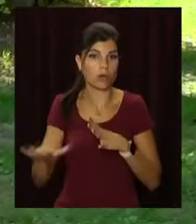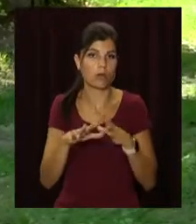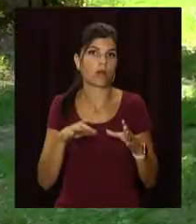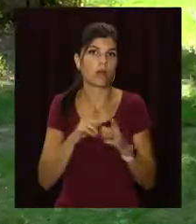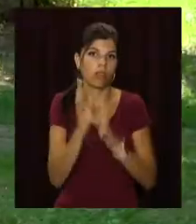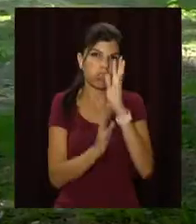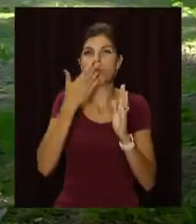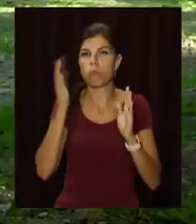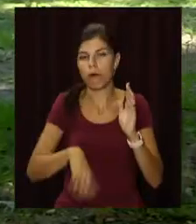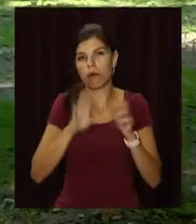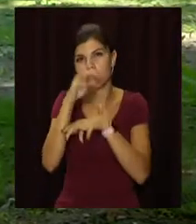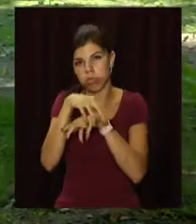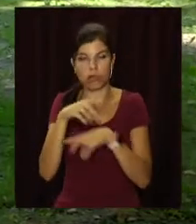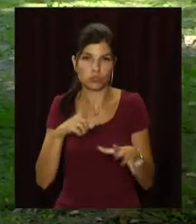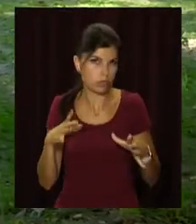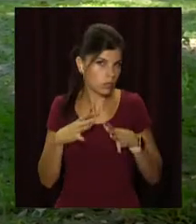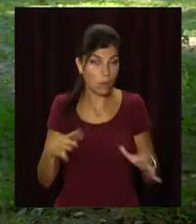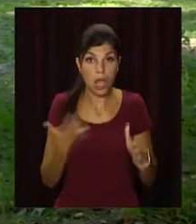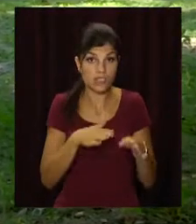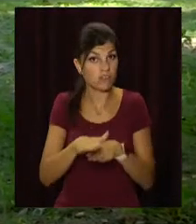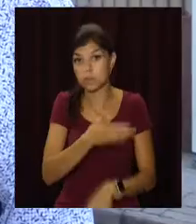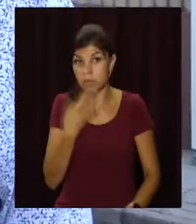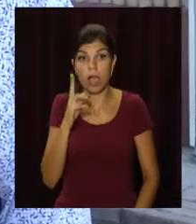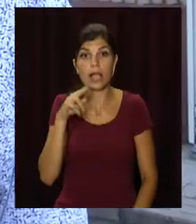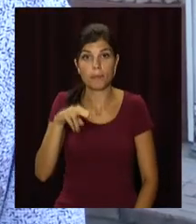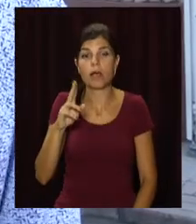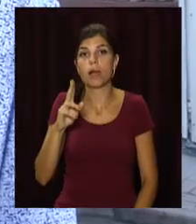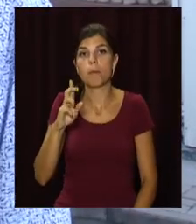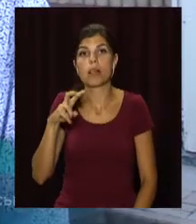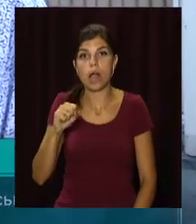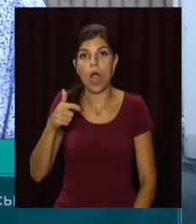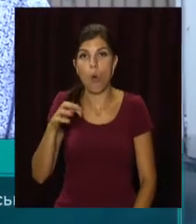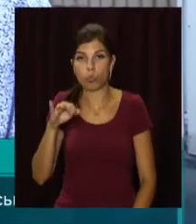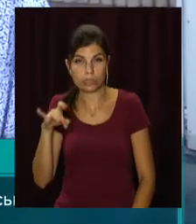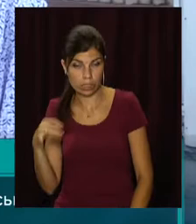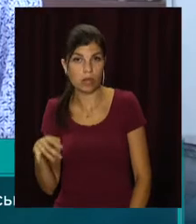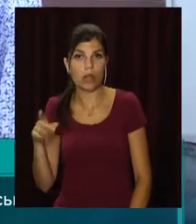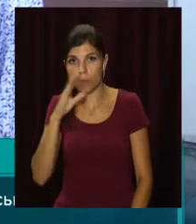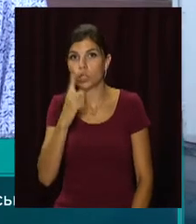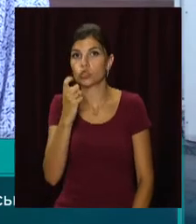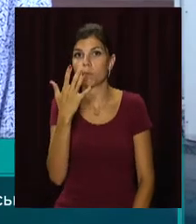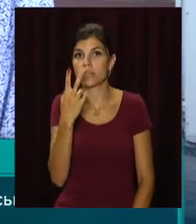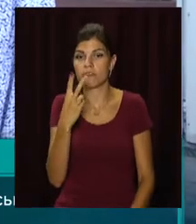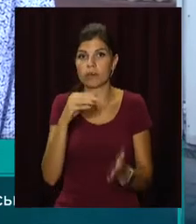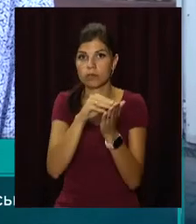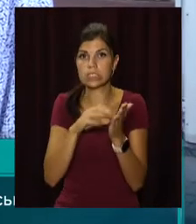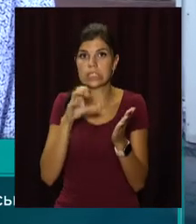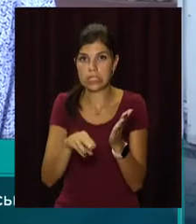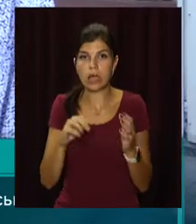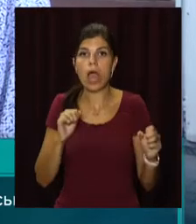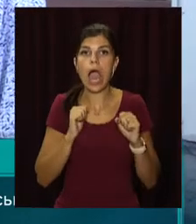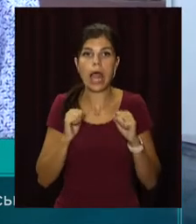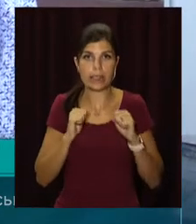не виконується, КП «Благоустрій» складає адмінпротокол по 152. Другої